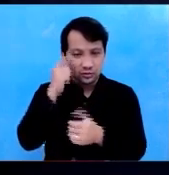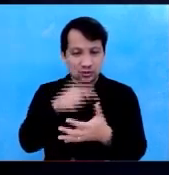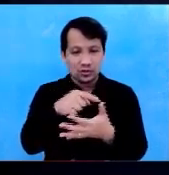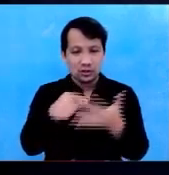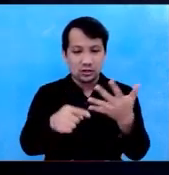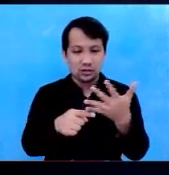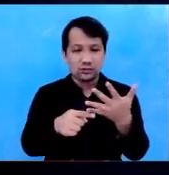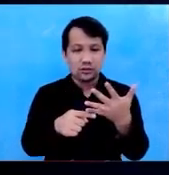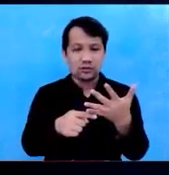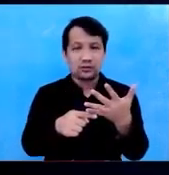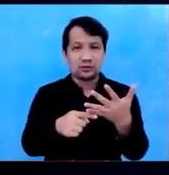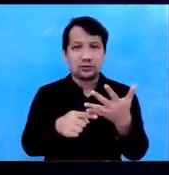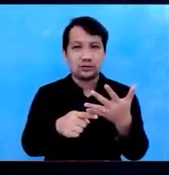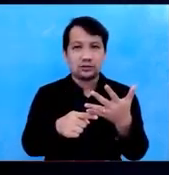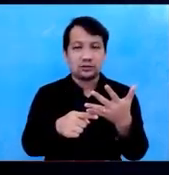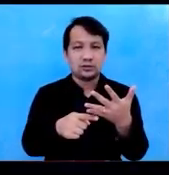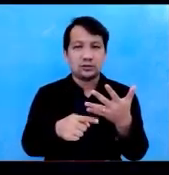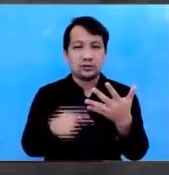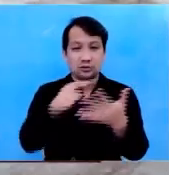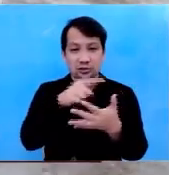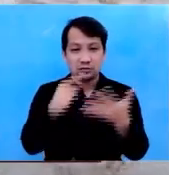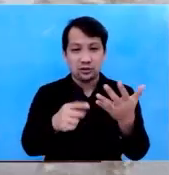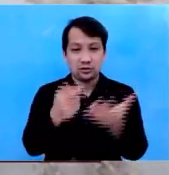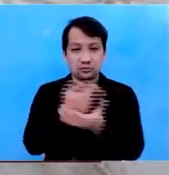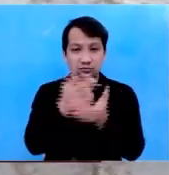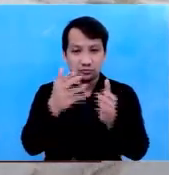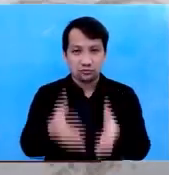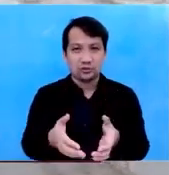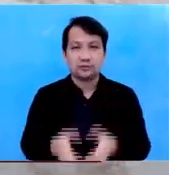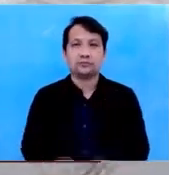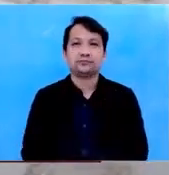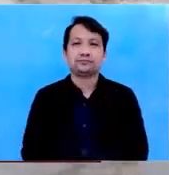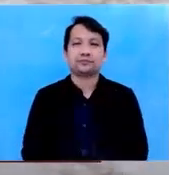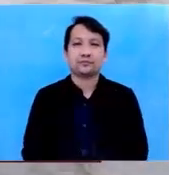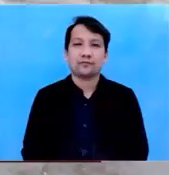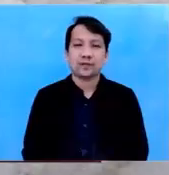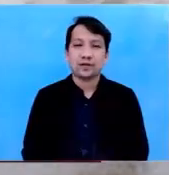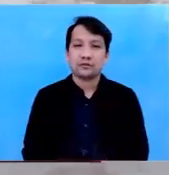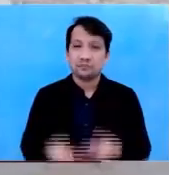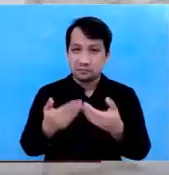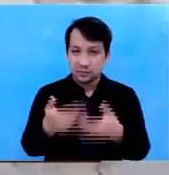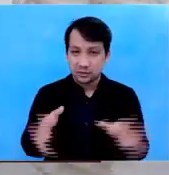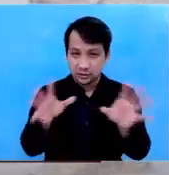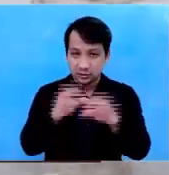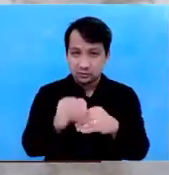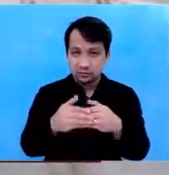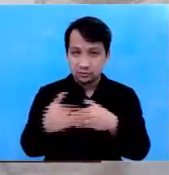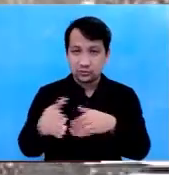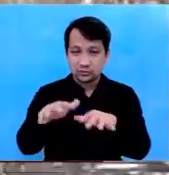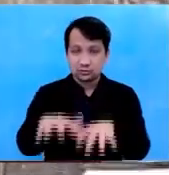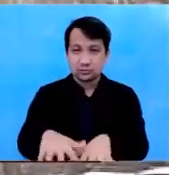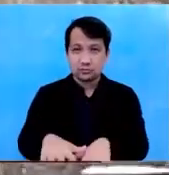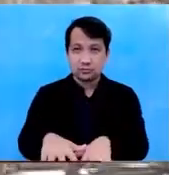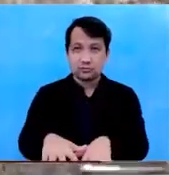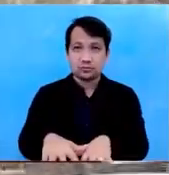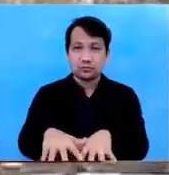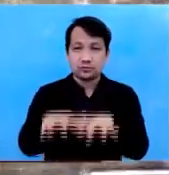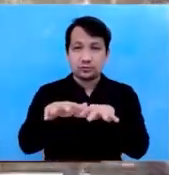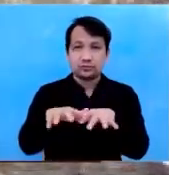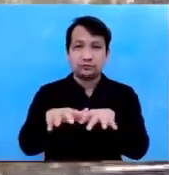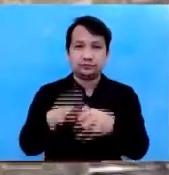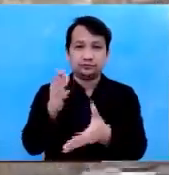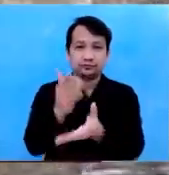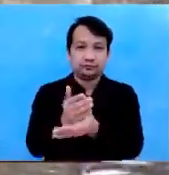Troy, Ona at Marby. Kasunod naman ng nangyaring baha sa probinsya dahil sa Bagyong Karding, ipinatigil ni